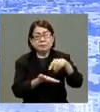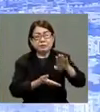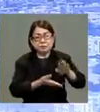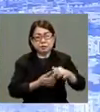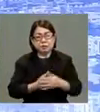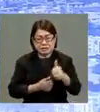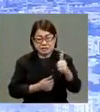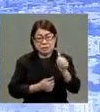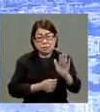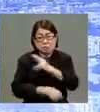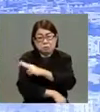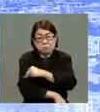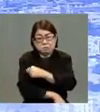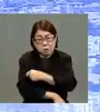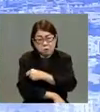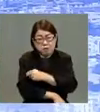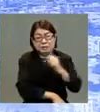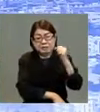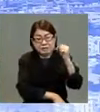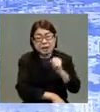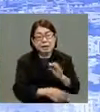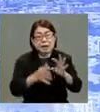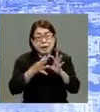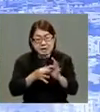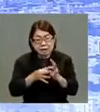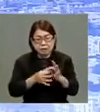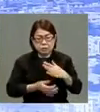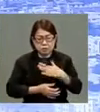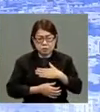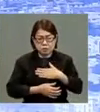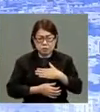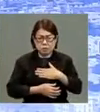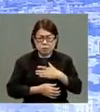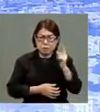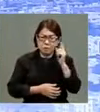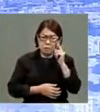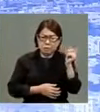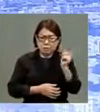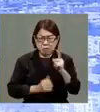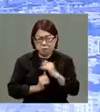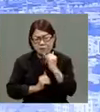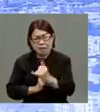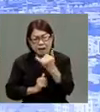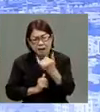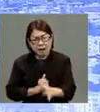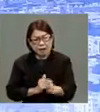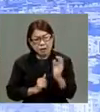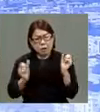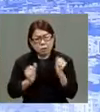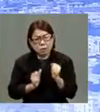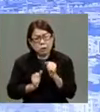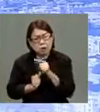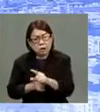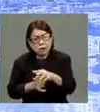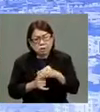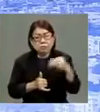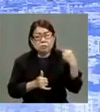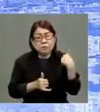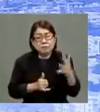ได้รับทราบเรื่องของการมีความเสี่ยงในแต่ละสถานที่แต่ละที่อะไรอย่างไรถ้ามีการเ